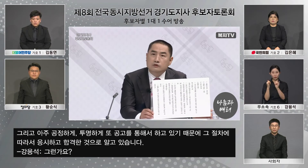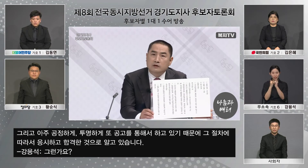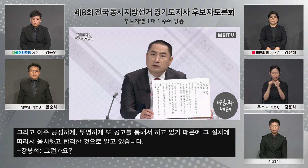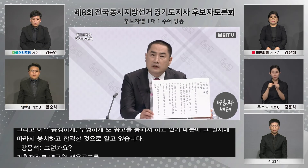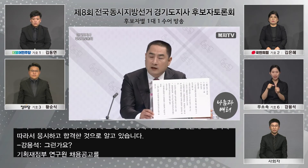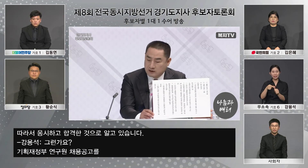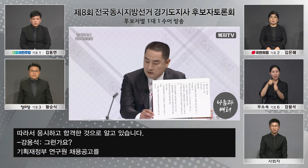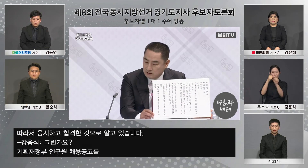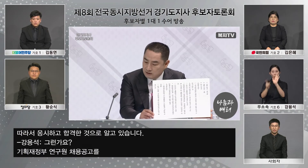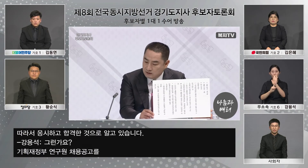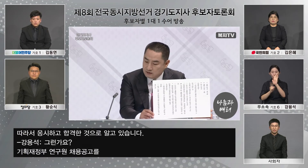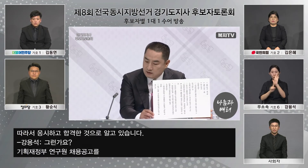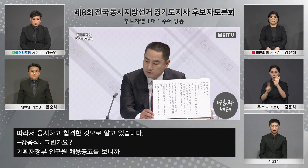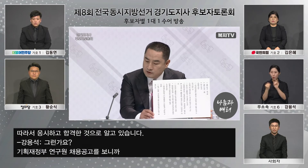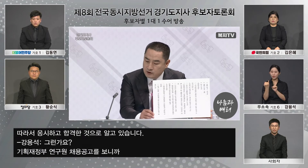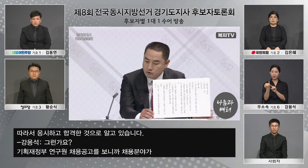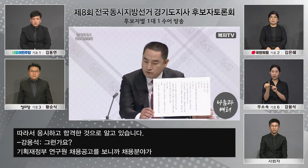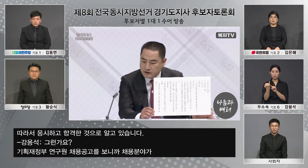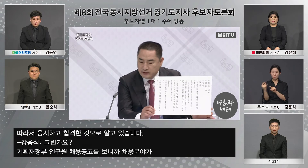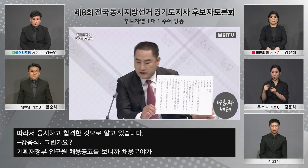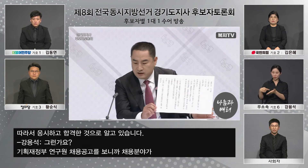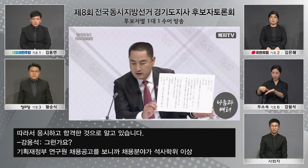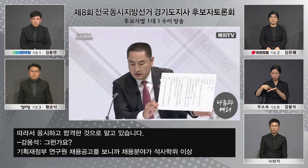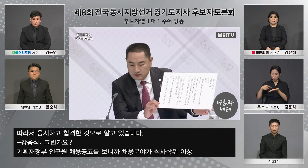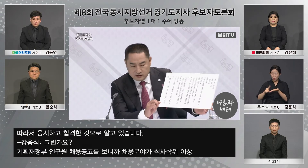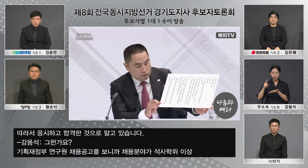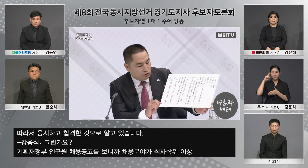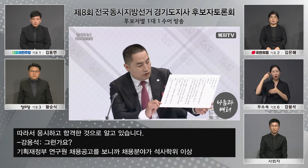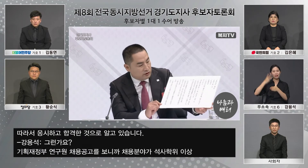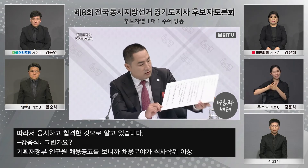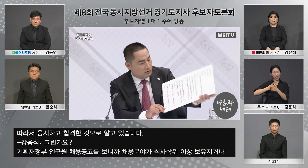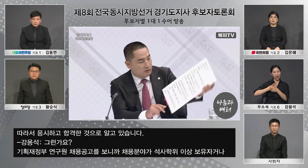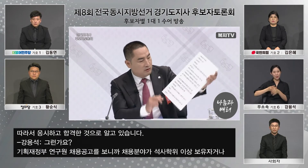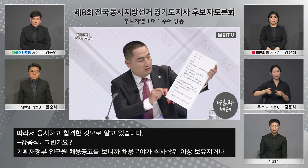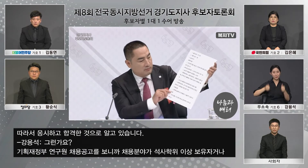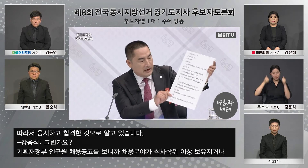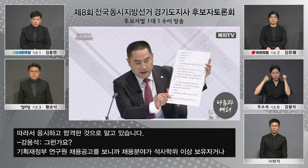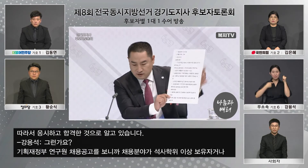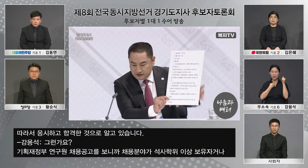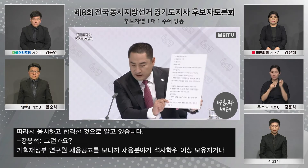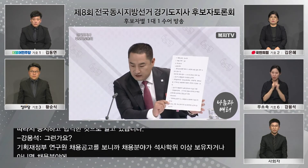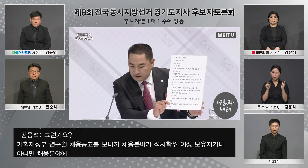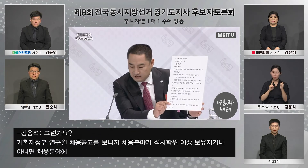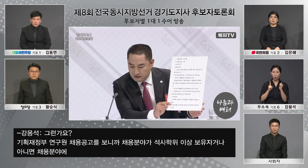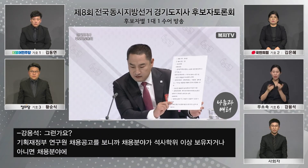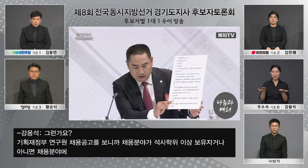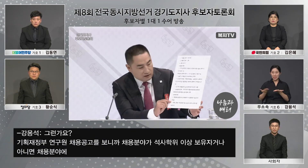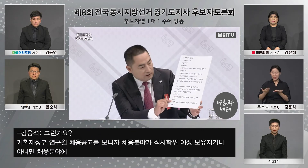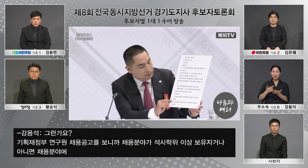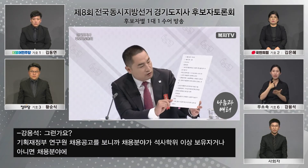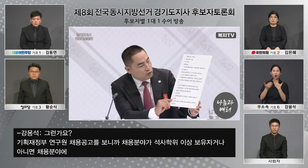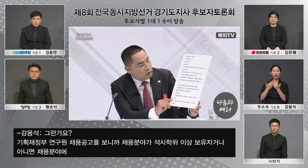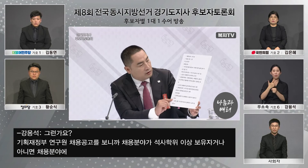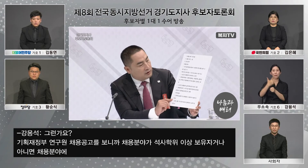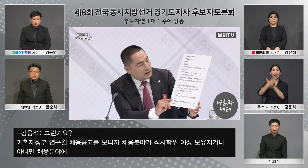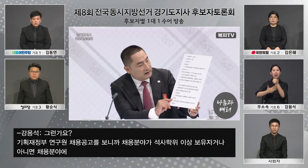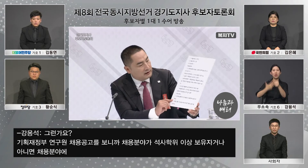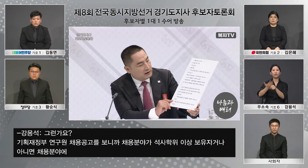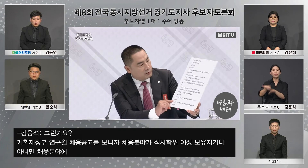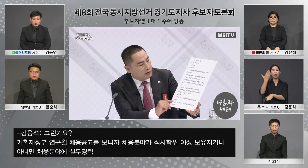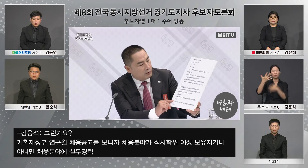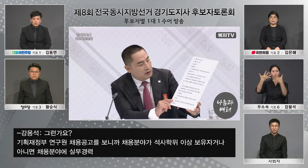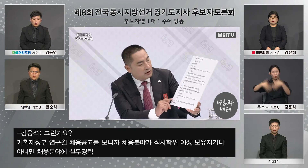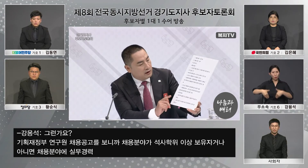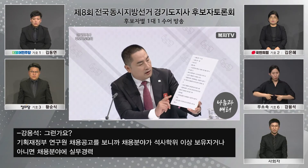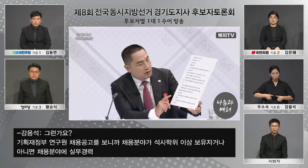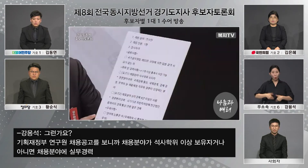이상 보유자거나 아니면 채용 분야의 실무 경력 8년 이상 근무가 조건입니다.